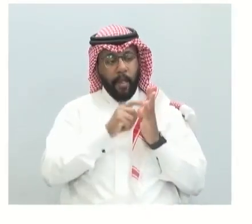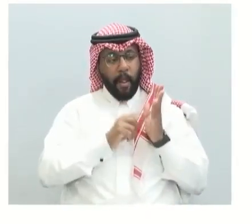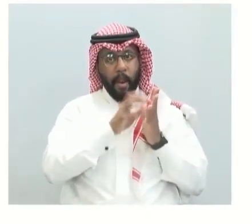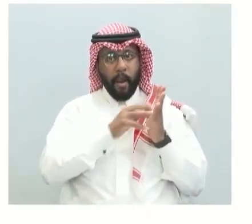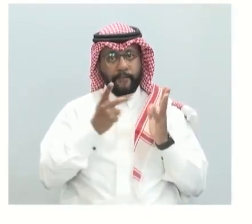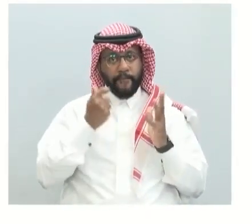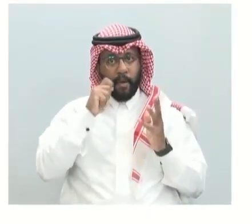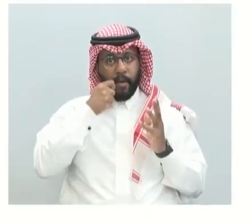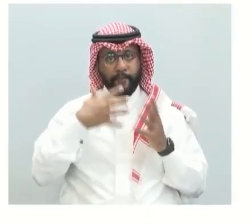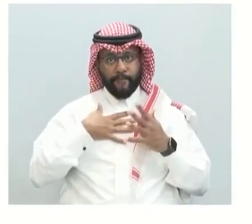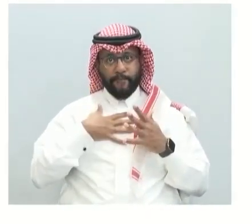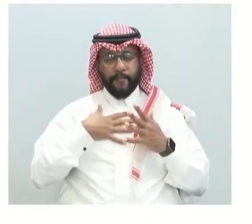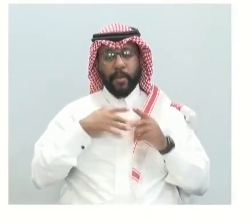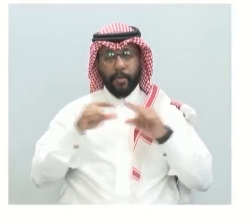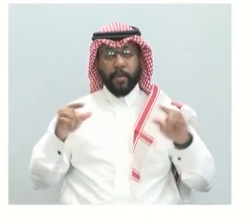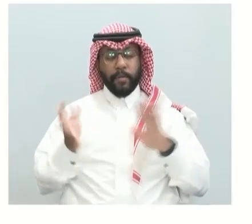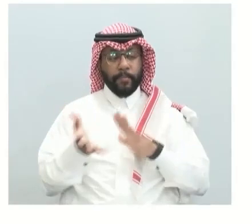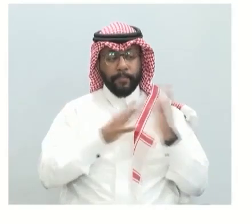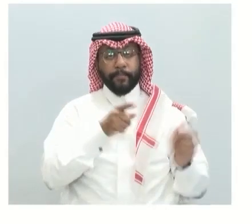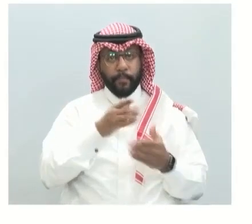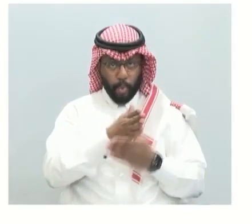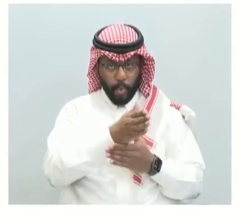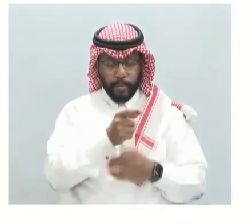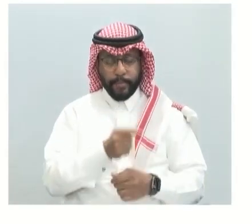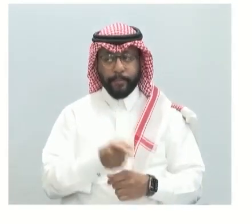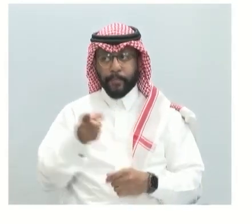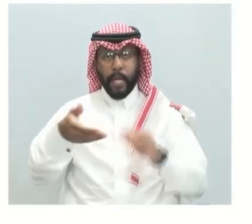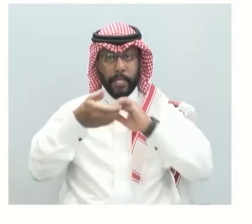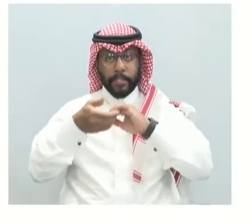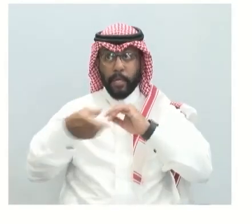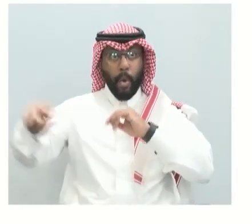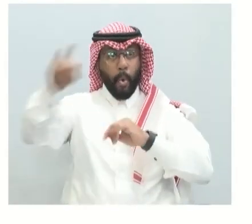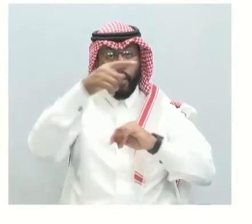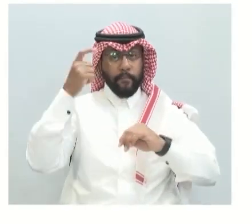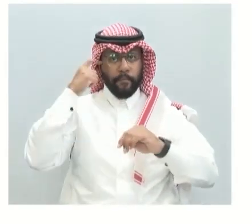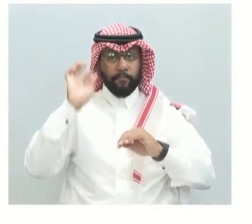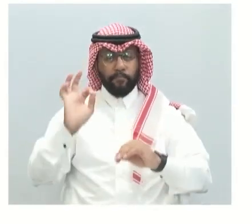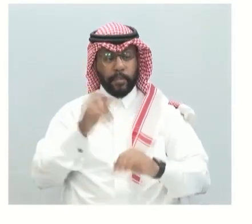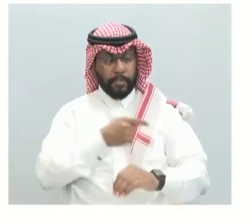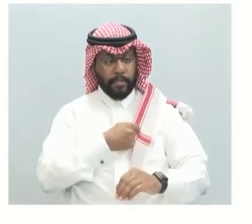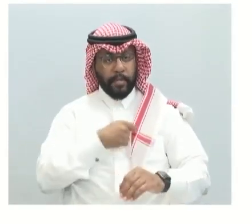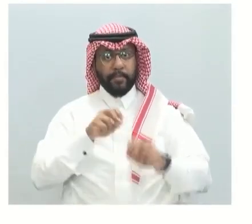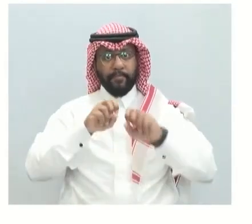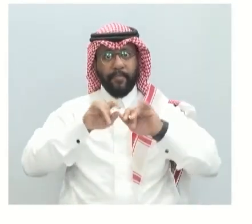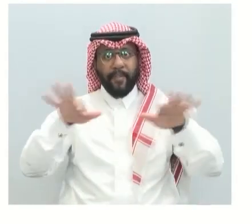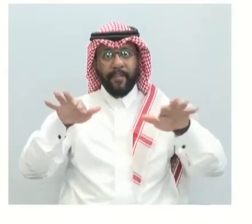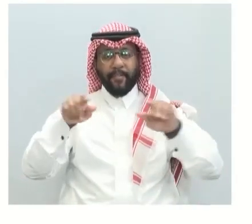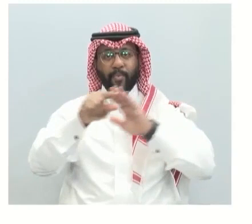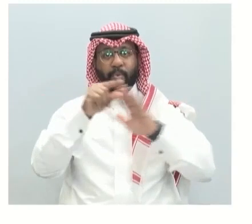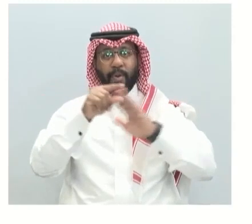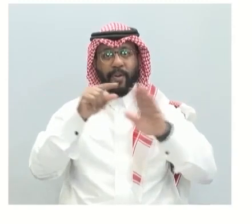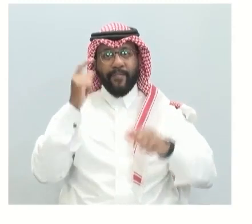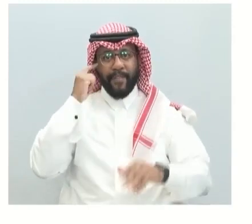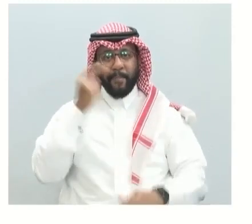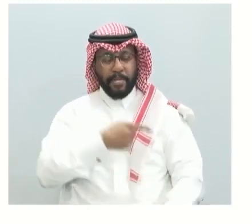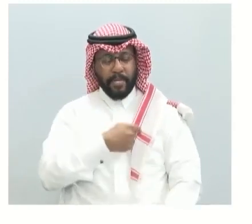طيب كيف يتعرف علي اصدقائي عبر الانترنت احسنتم من خلال استخدام اسمي المستعار او النكنيم